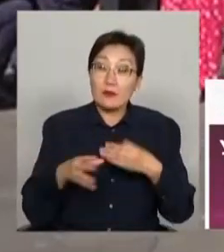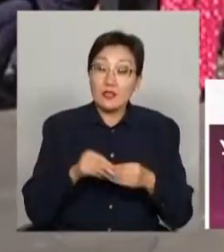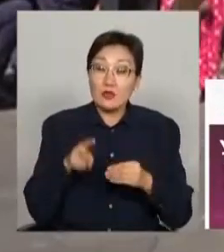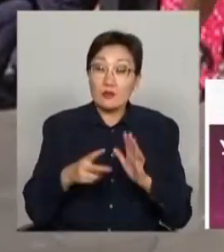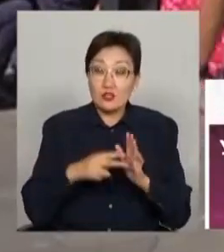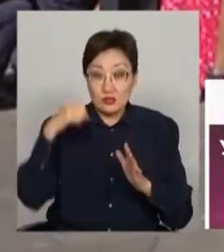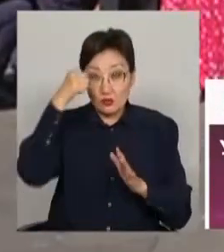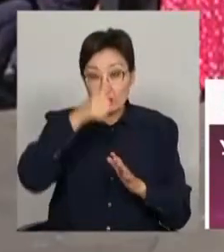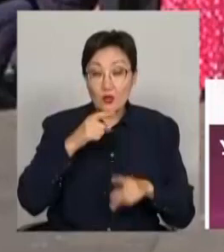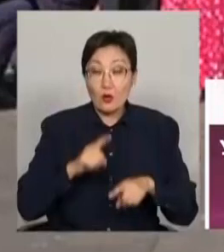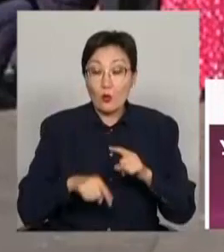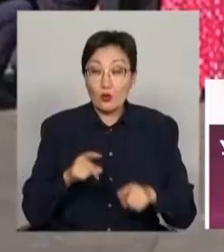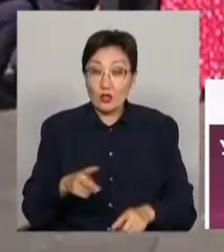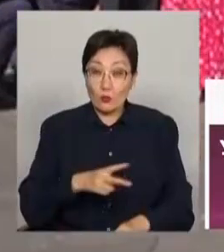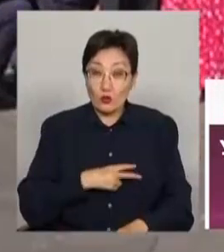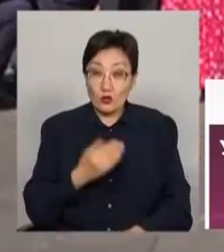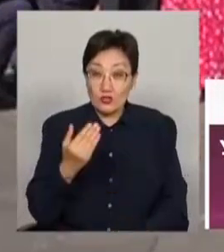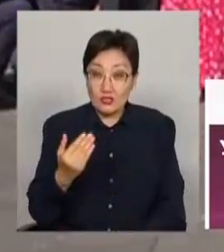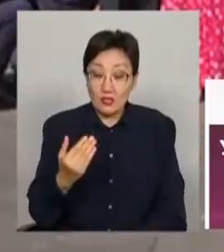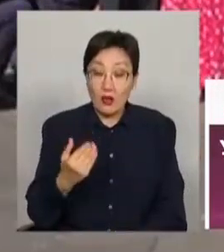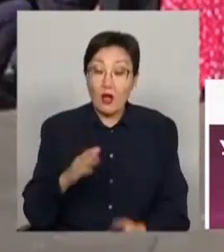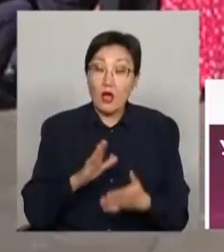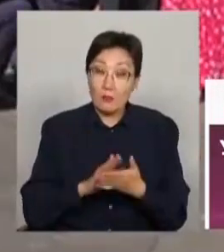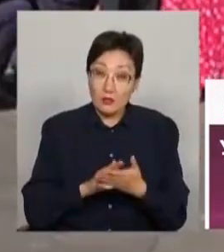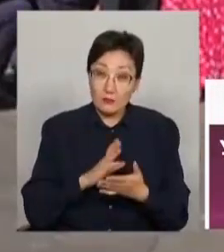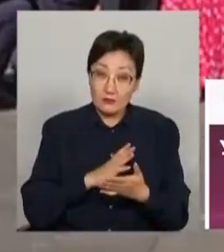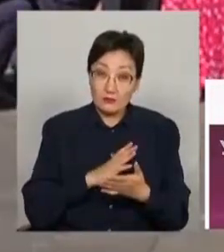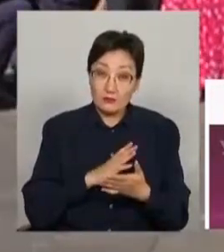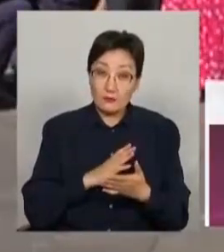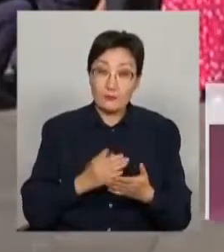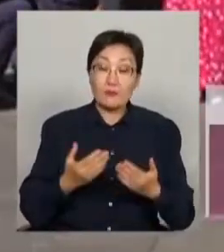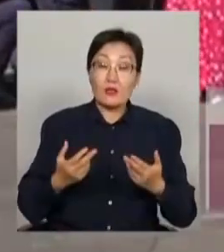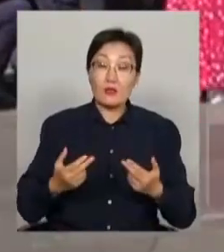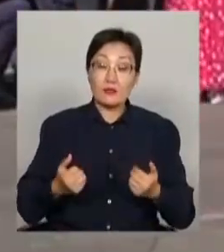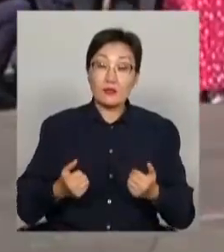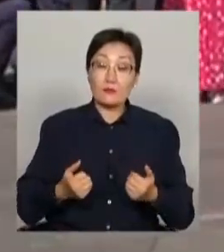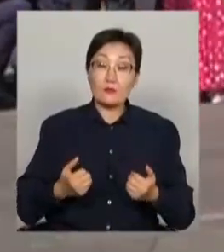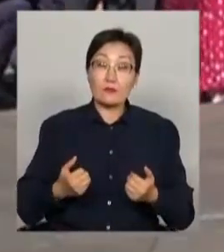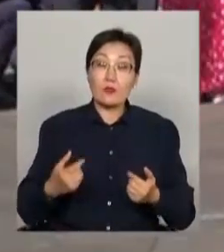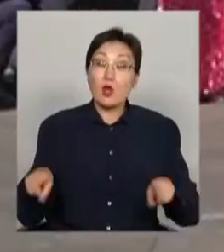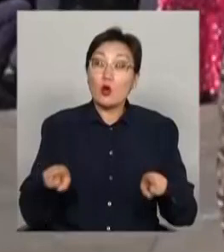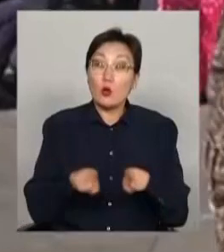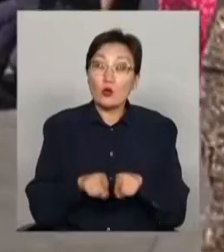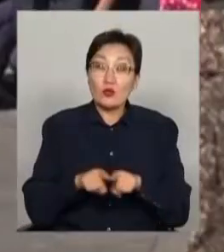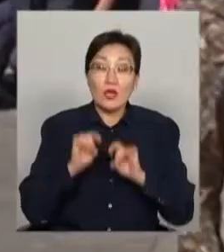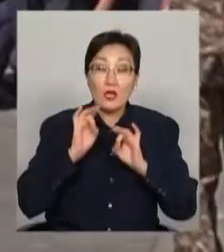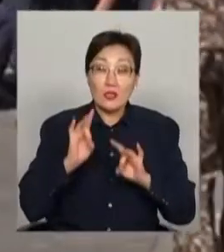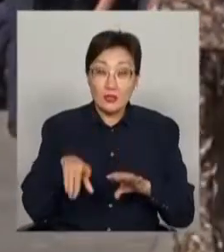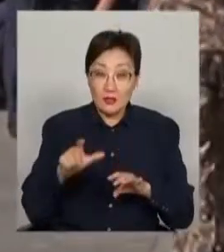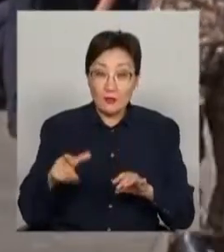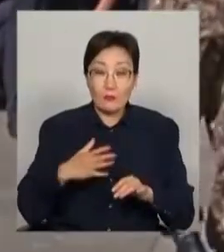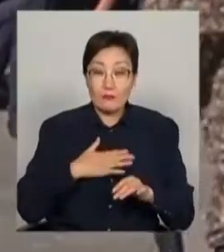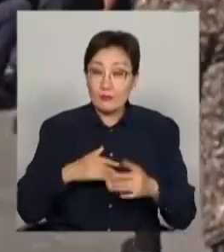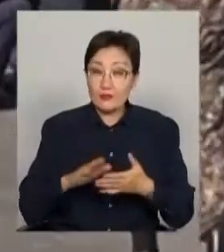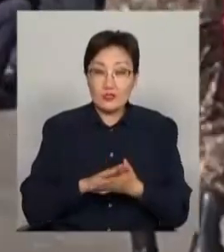жылы отан ордені ол кісіге марапатталған. Әрине, енді ондай кісілерді біз ешқашан